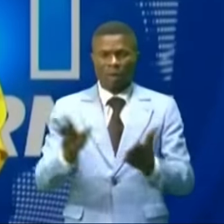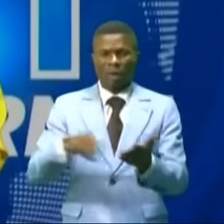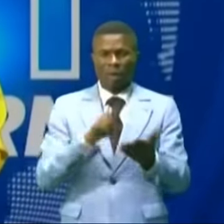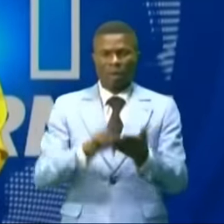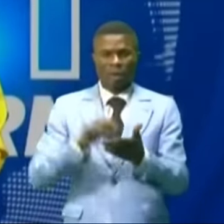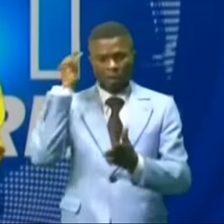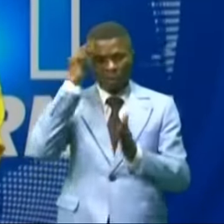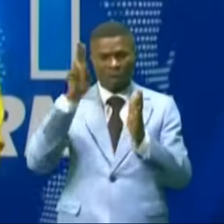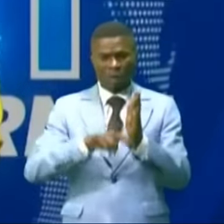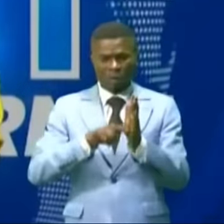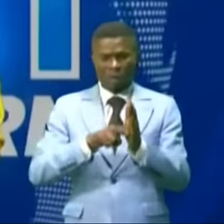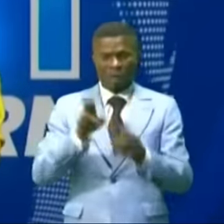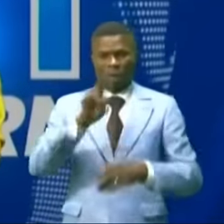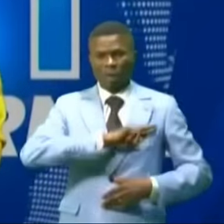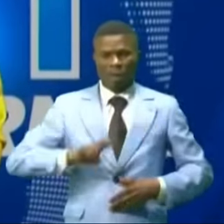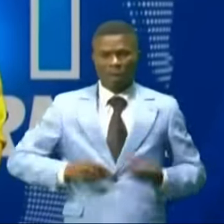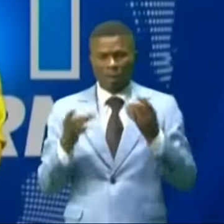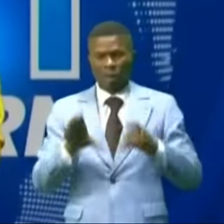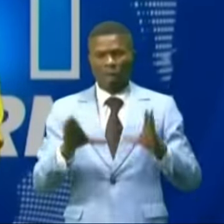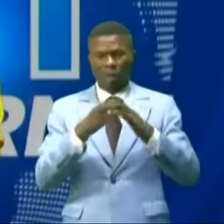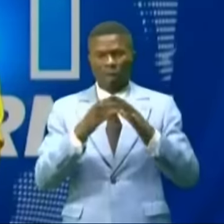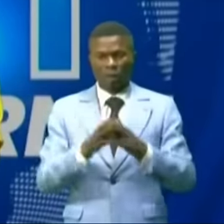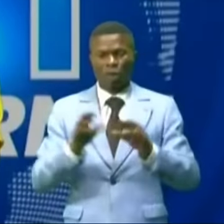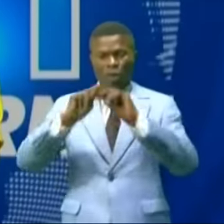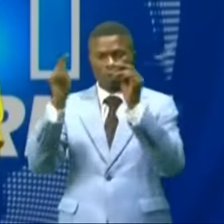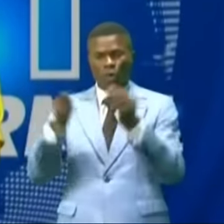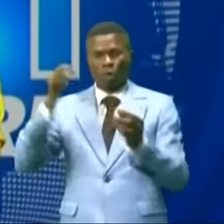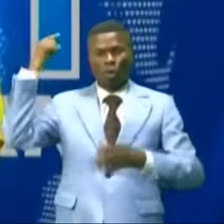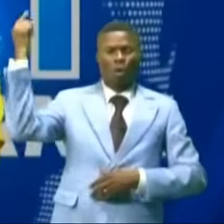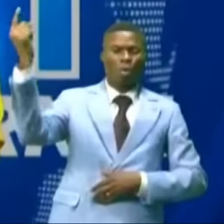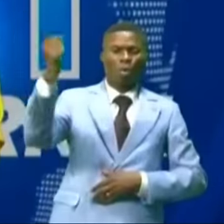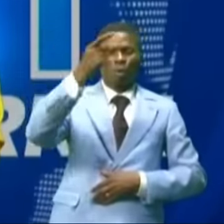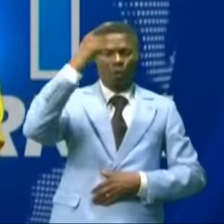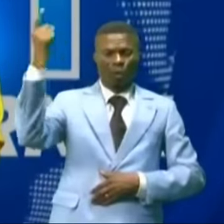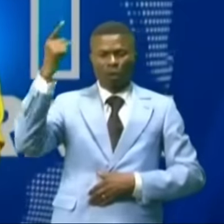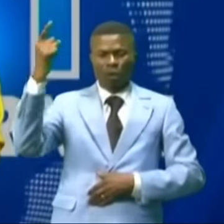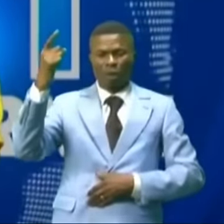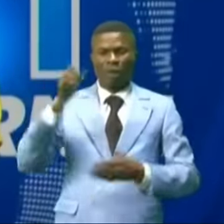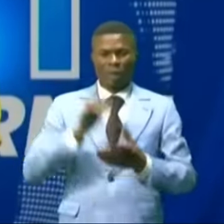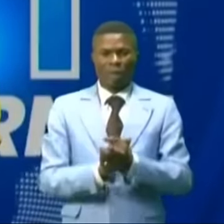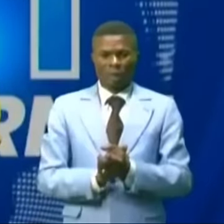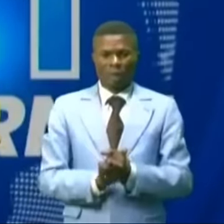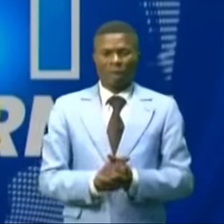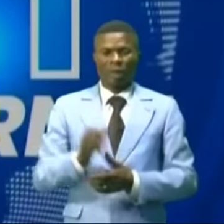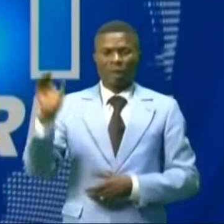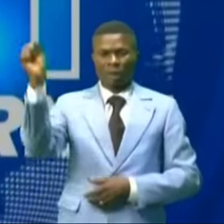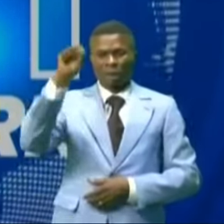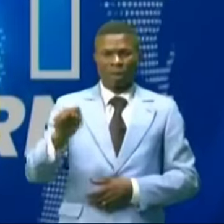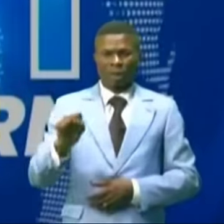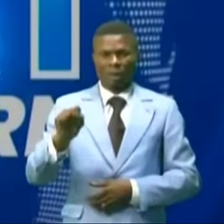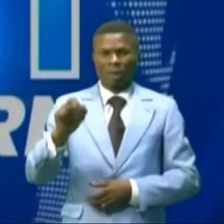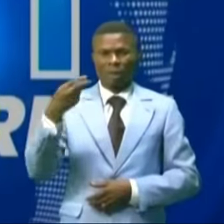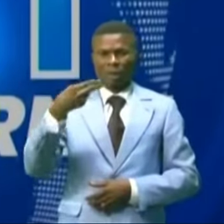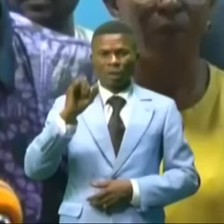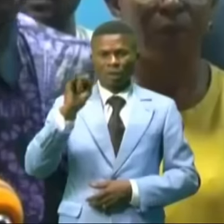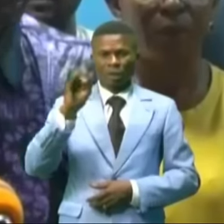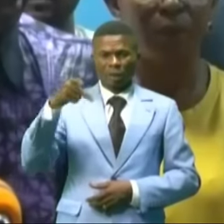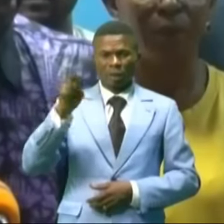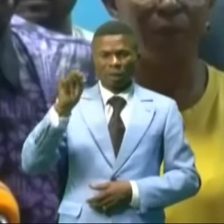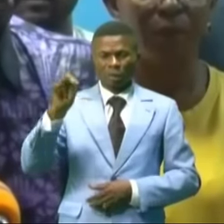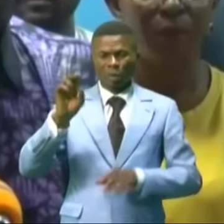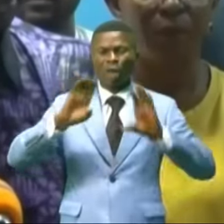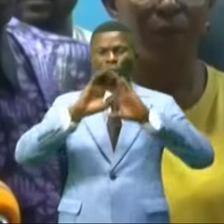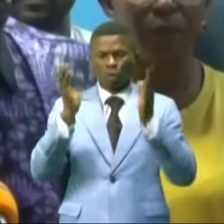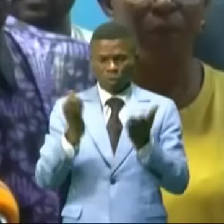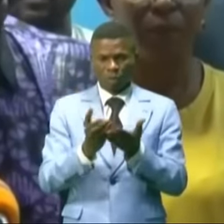le gouvernement de la République et le consortium mondial Méditerranée Shipping Company. Au